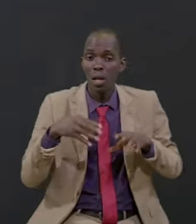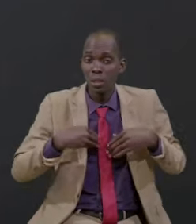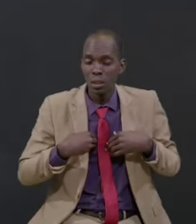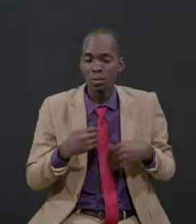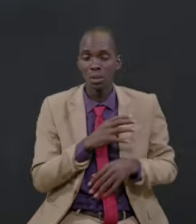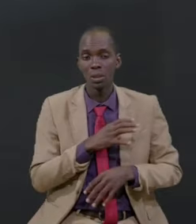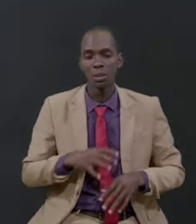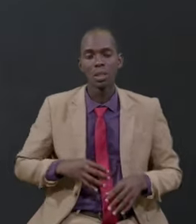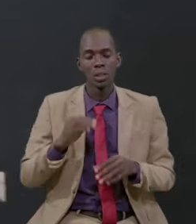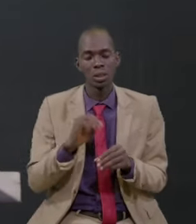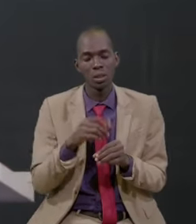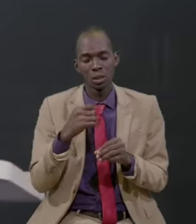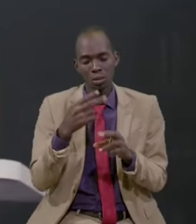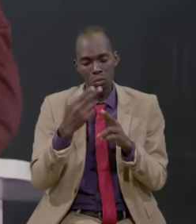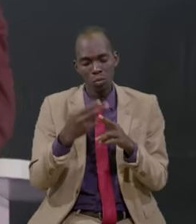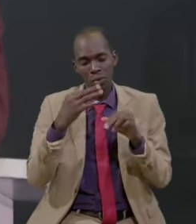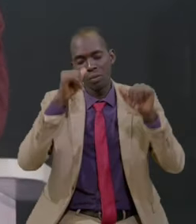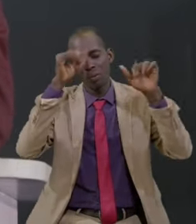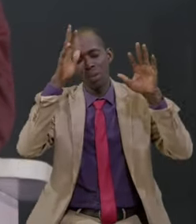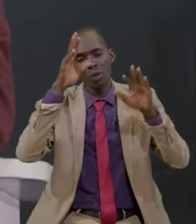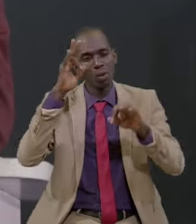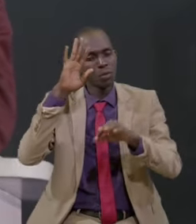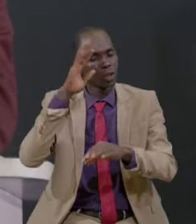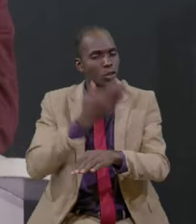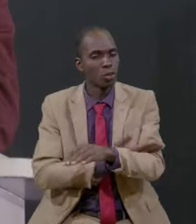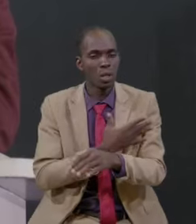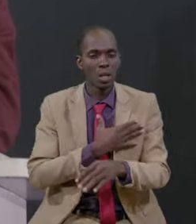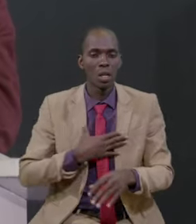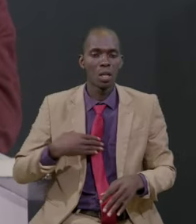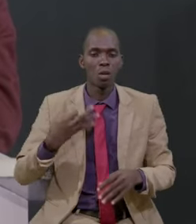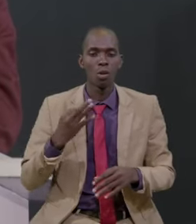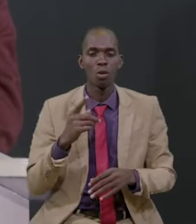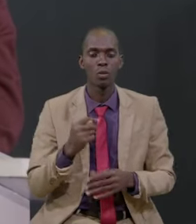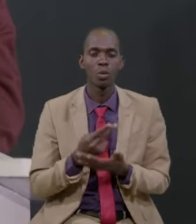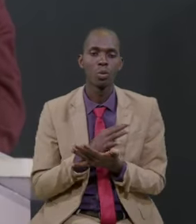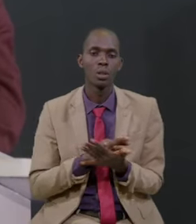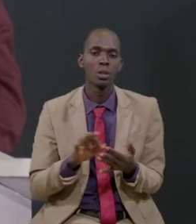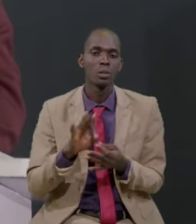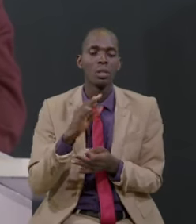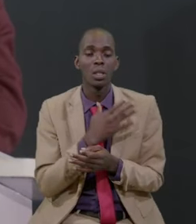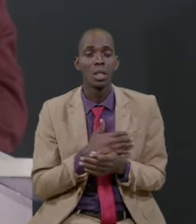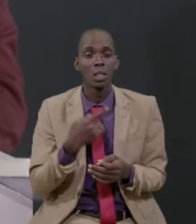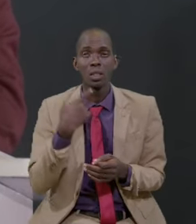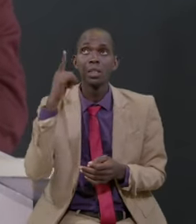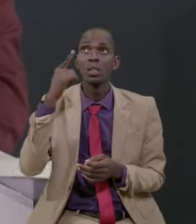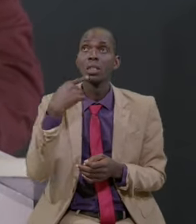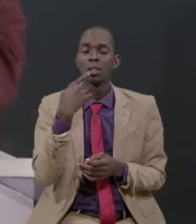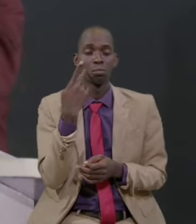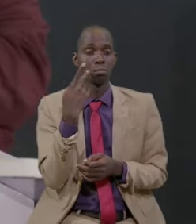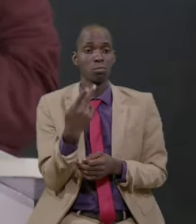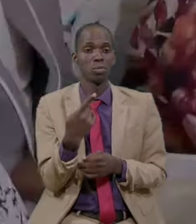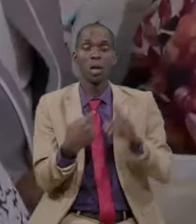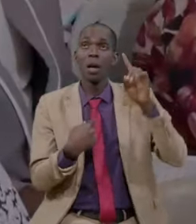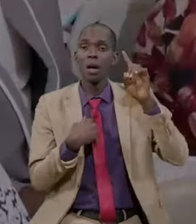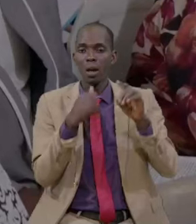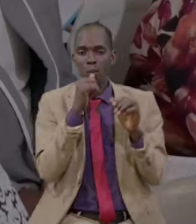au nom du Père, du Fils et du Saint-Esprit. Il a aidé et voici, je suis avec vous tous les jours jusqu'à la fin du